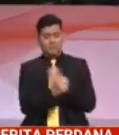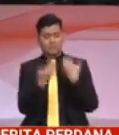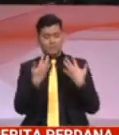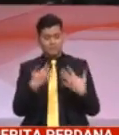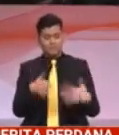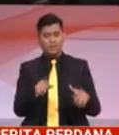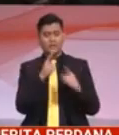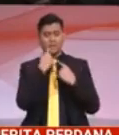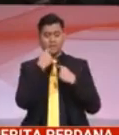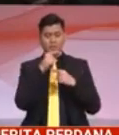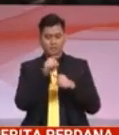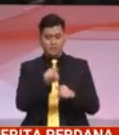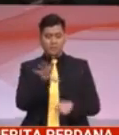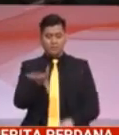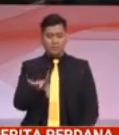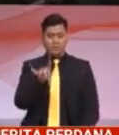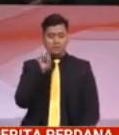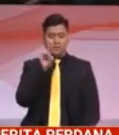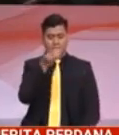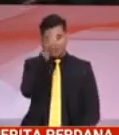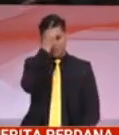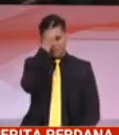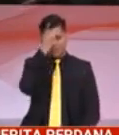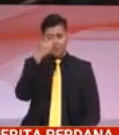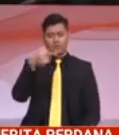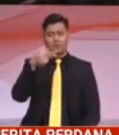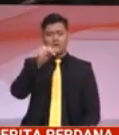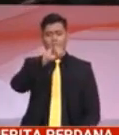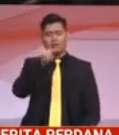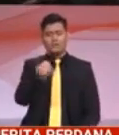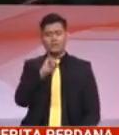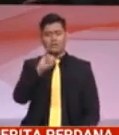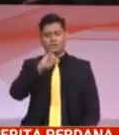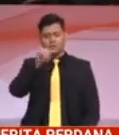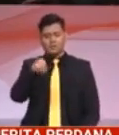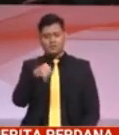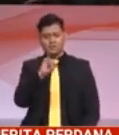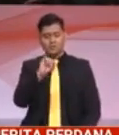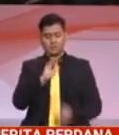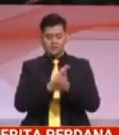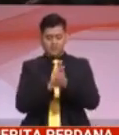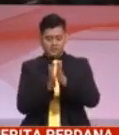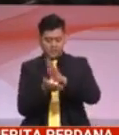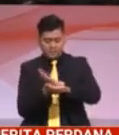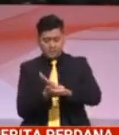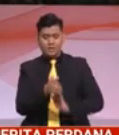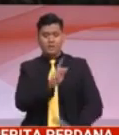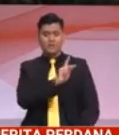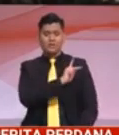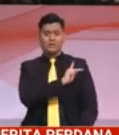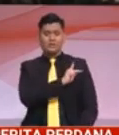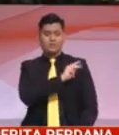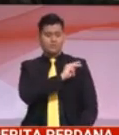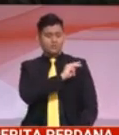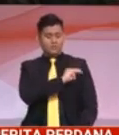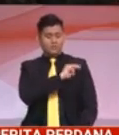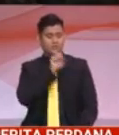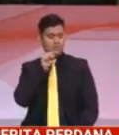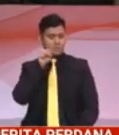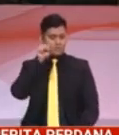Sri Haji sebagai ketua menteri yang telah diberi mandat oleh beli semua komponen dalam